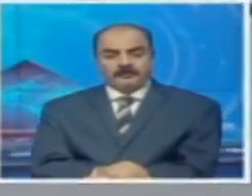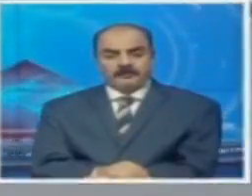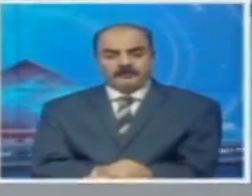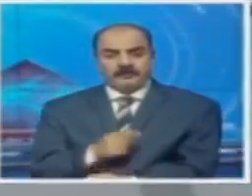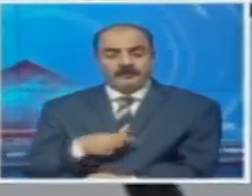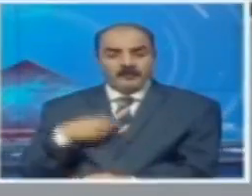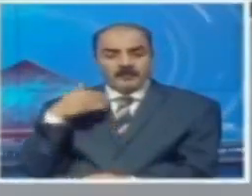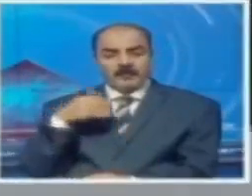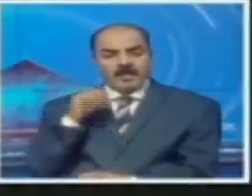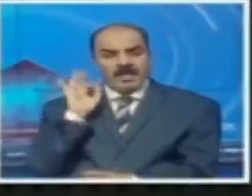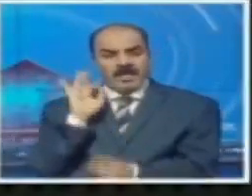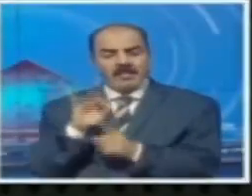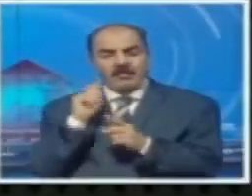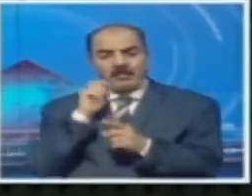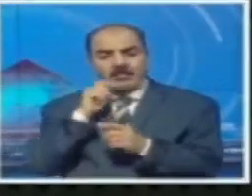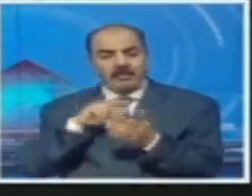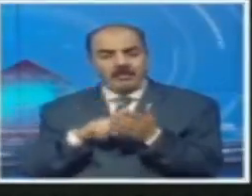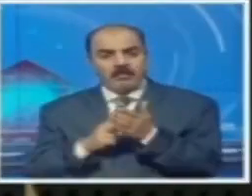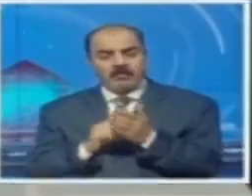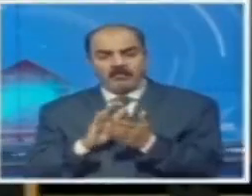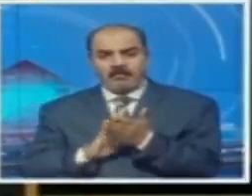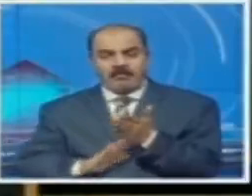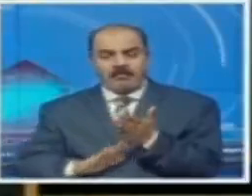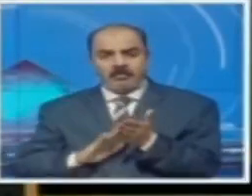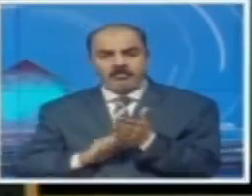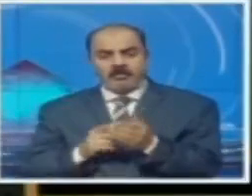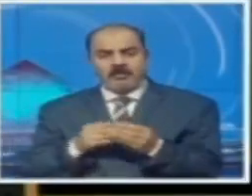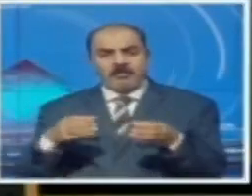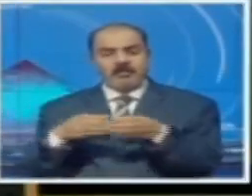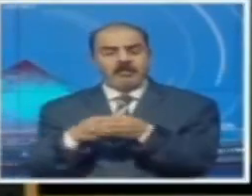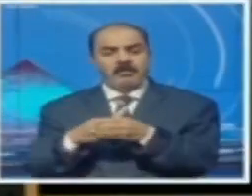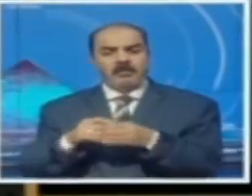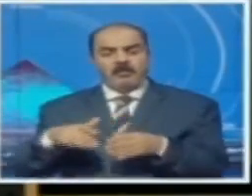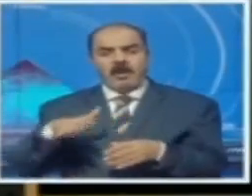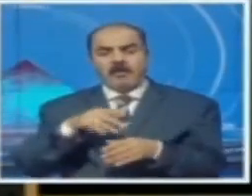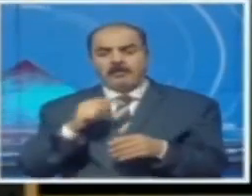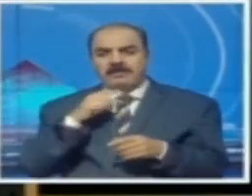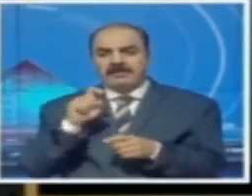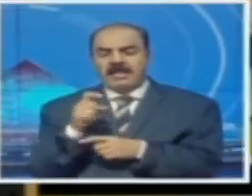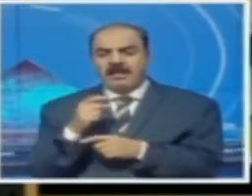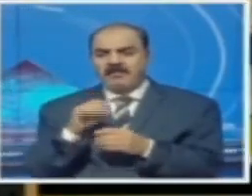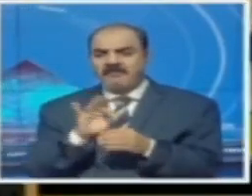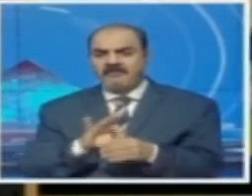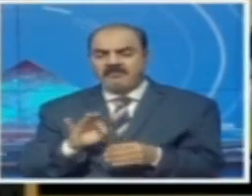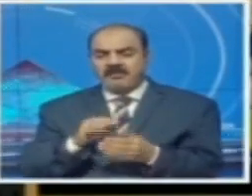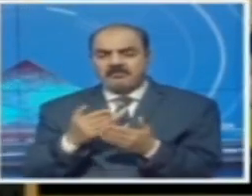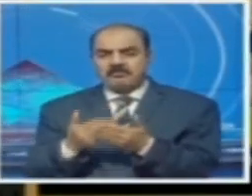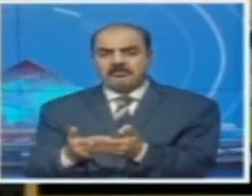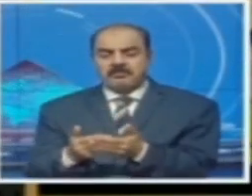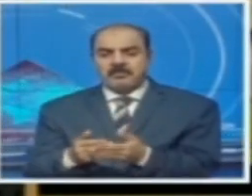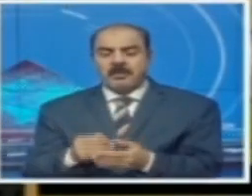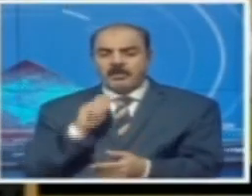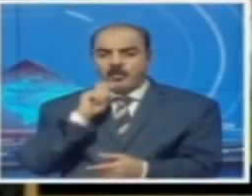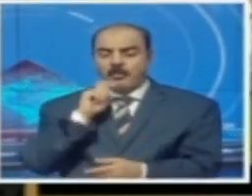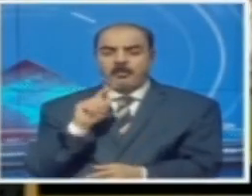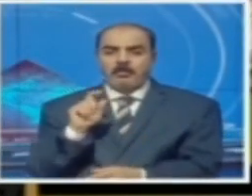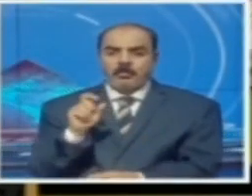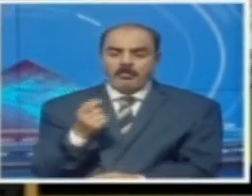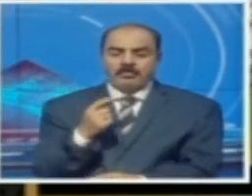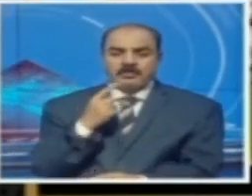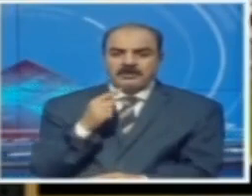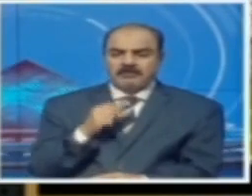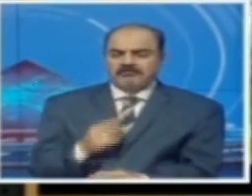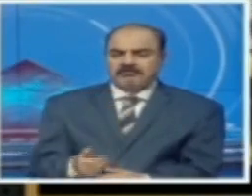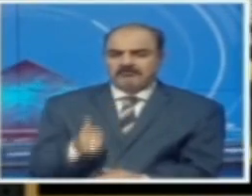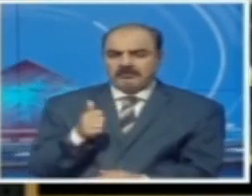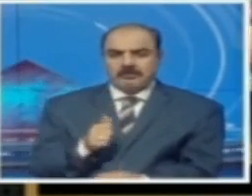وفي مجال استهداف البؤر الإجرامية شديدة الخطورة بمنطقة بحيرة منزلة بنطاق محافظات دمياط وبورسعيد